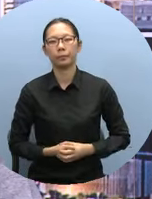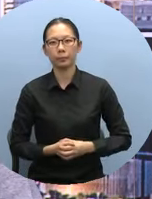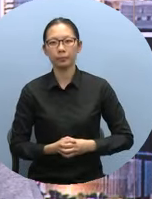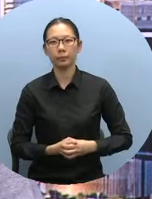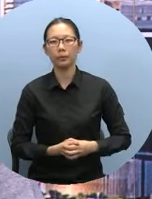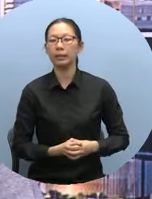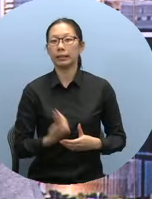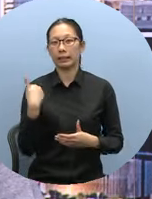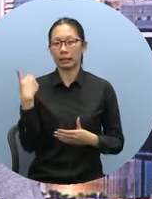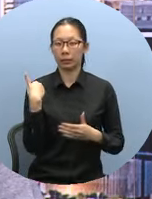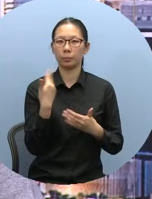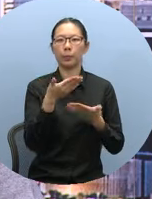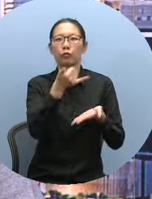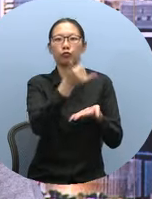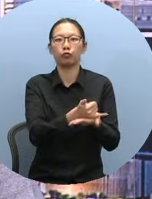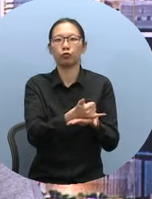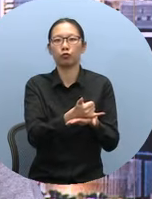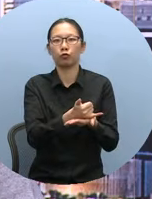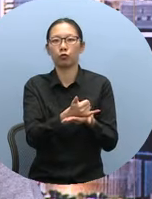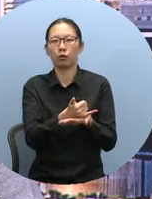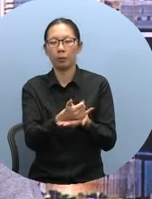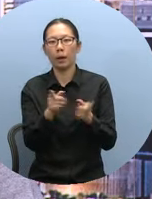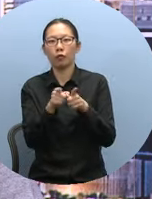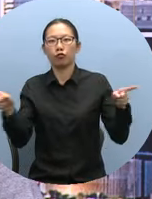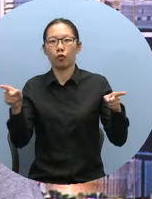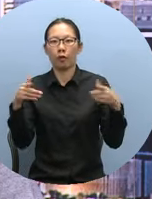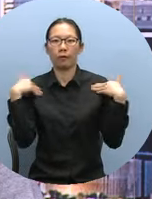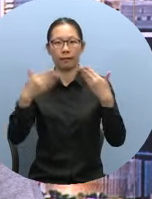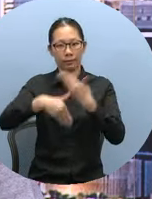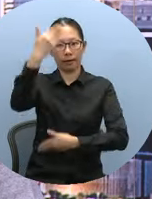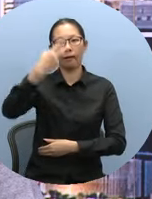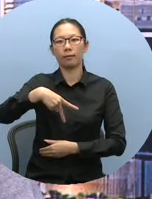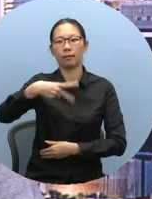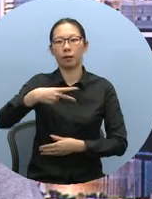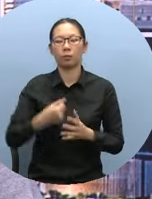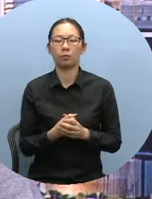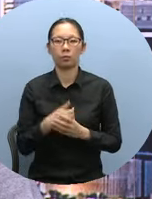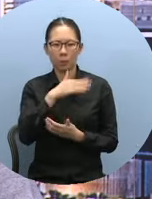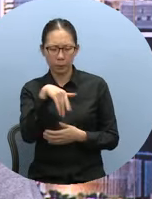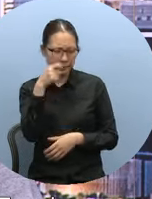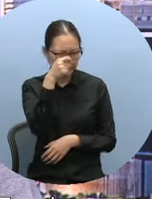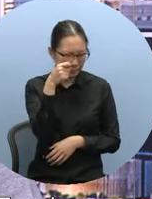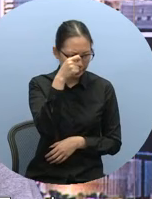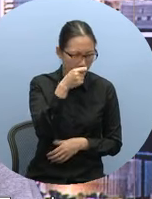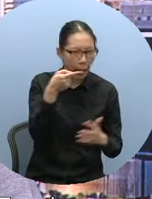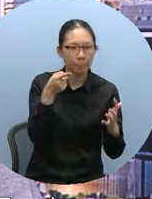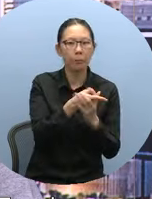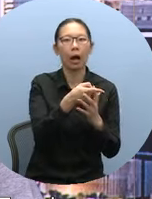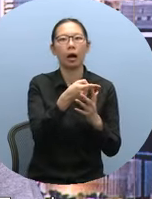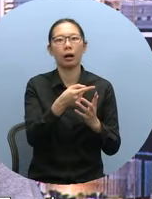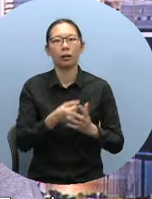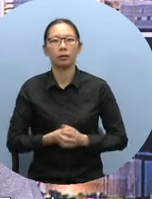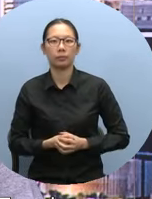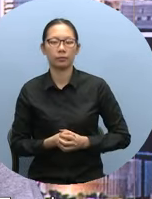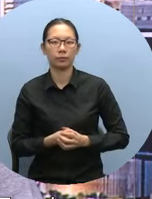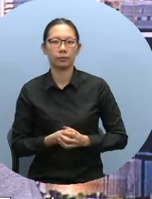住在長興那個大廈的二樓的。其實我們調查知道呢，原來是